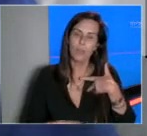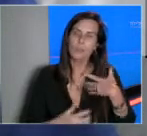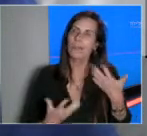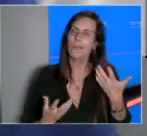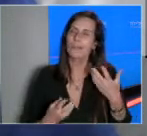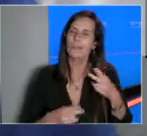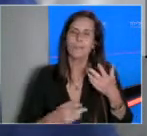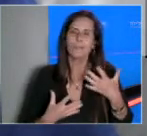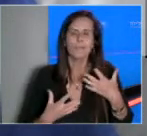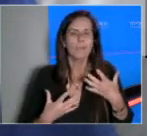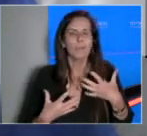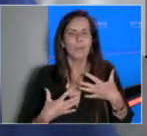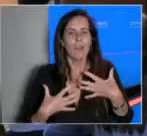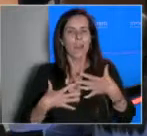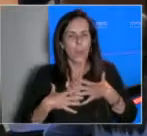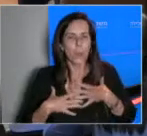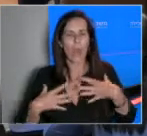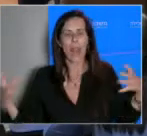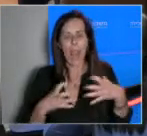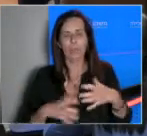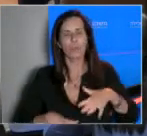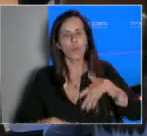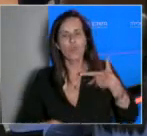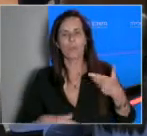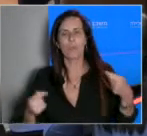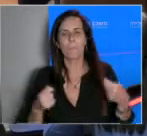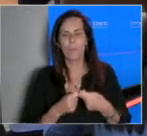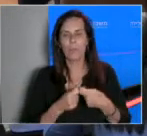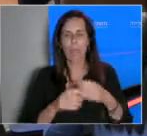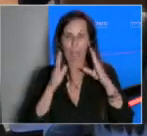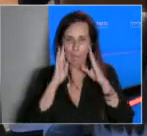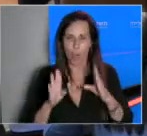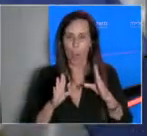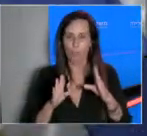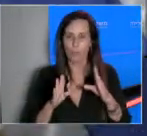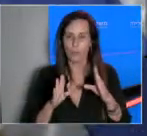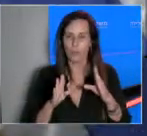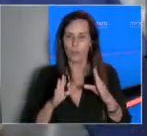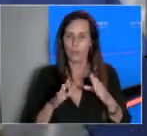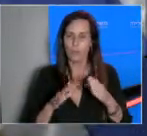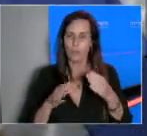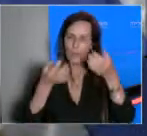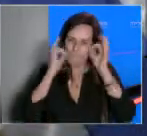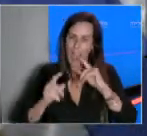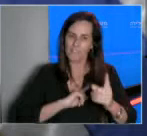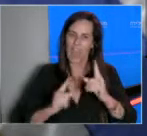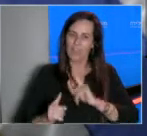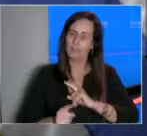רפואה לעם, מבחינת התחושה ומבחינת האמון והאחווה ההדדית,